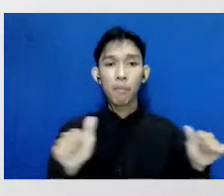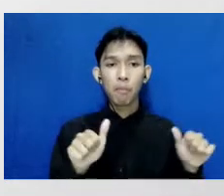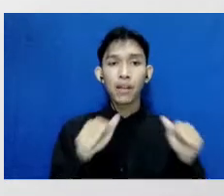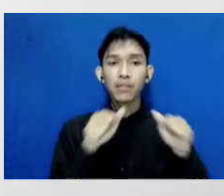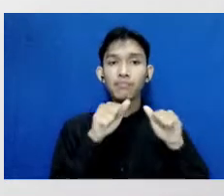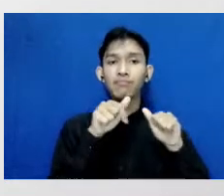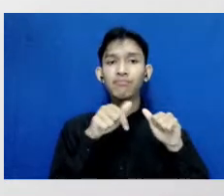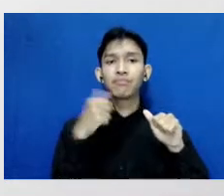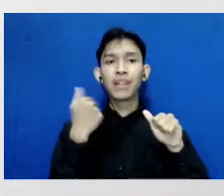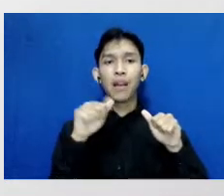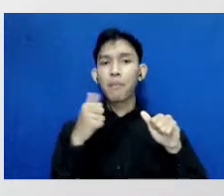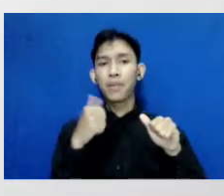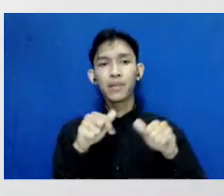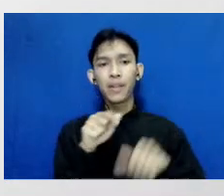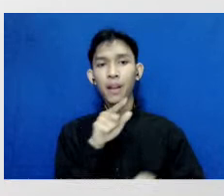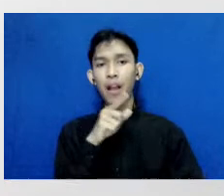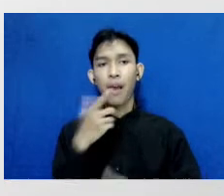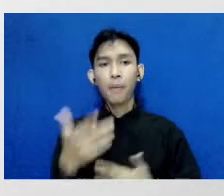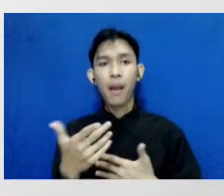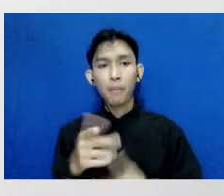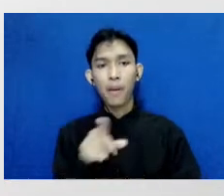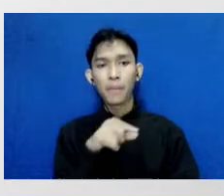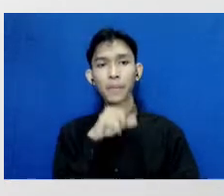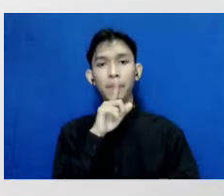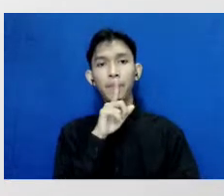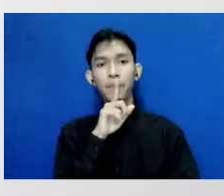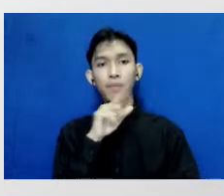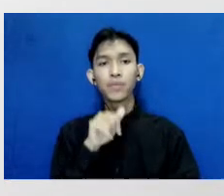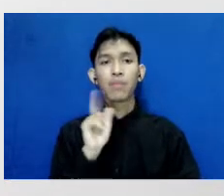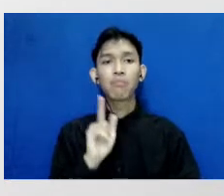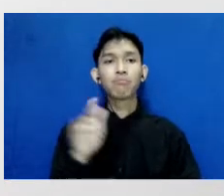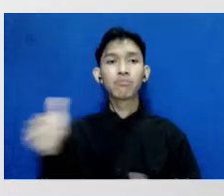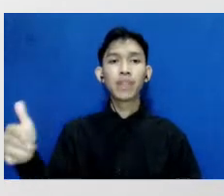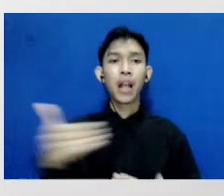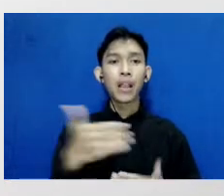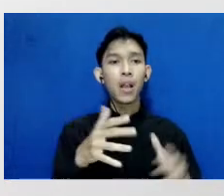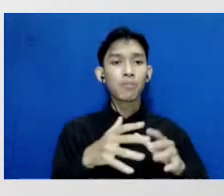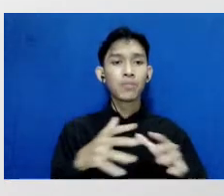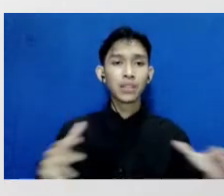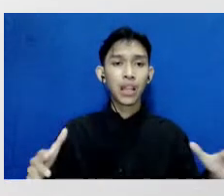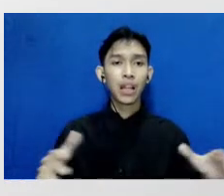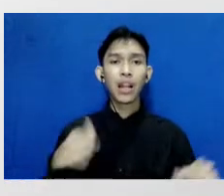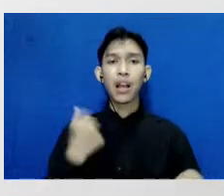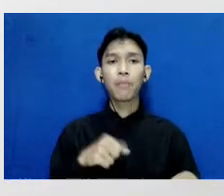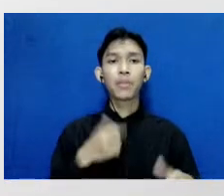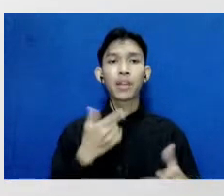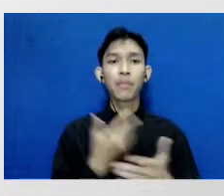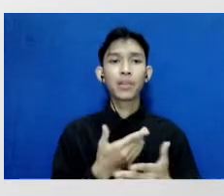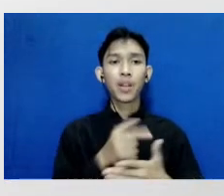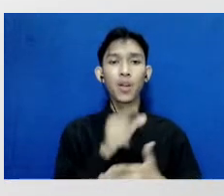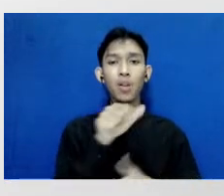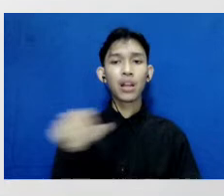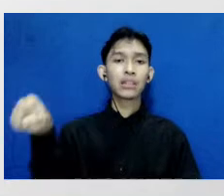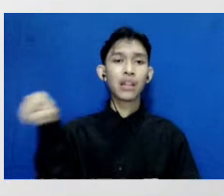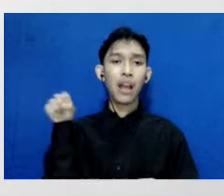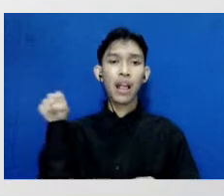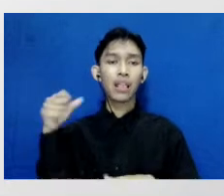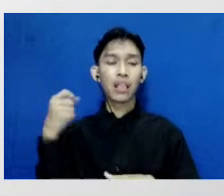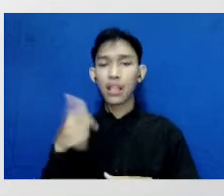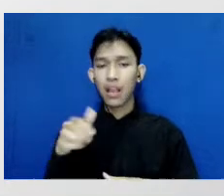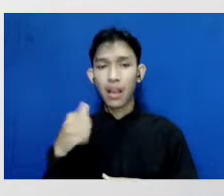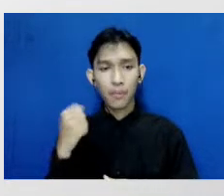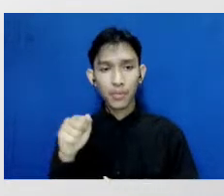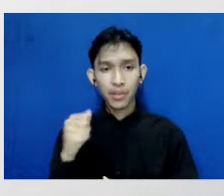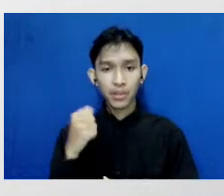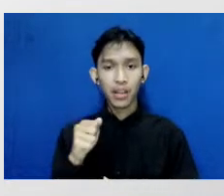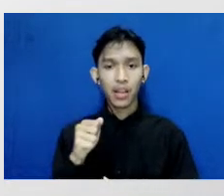dia nggak bisa ngapa-ngapain nih karena datanya terlalu besar dan dia nggak bisa request ke pelaku, nggak bisa lakukan apa